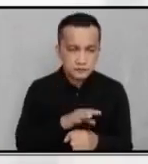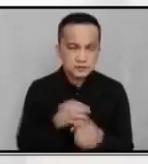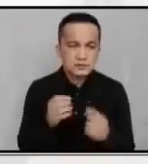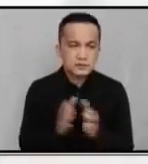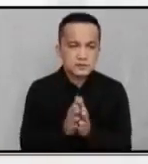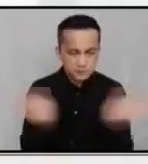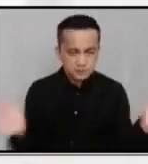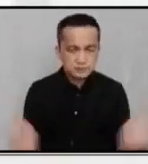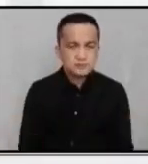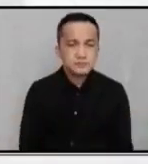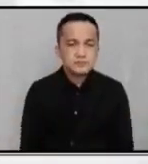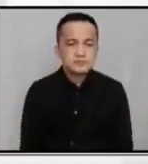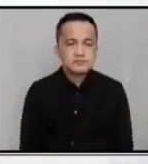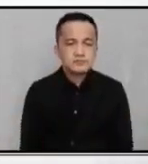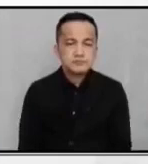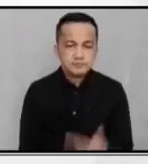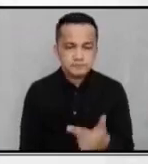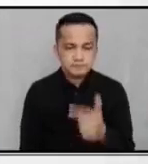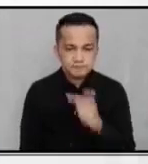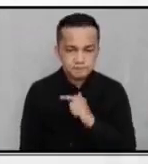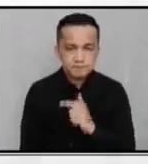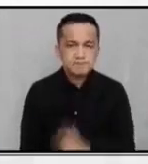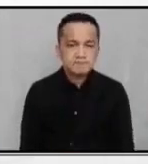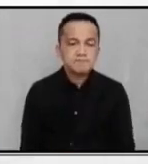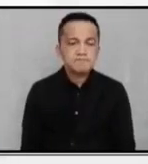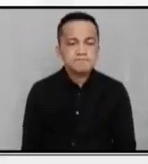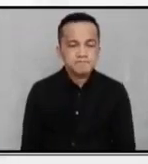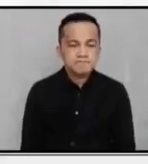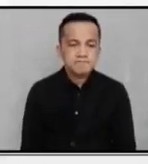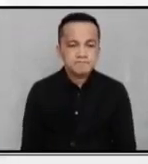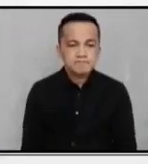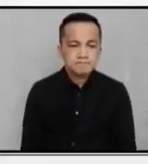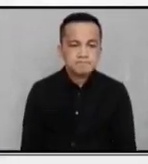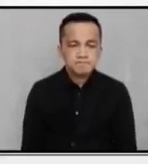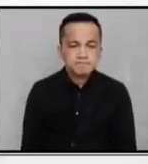Joshua Garcia, para sa Morning Show ng Bayan, Rise and Shine, Pilipinas.